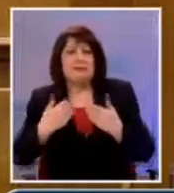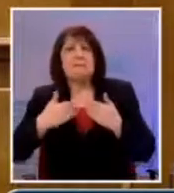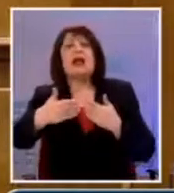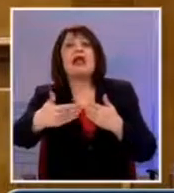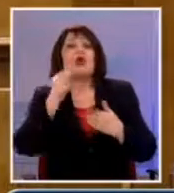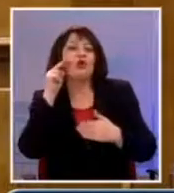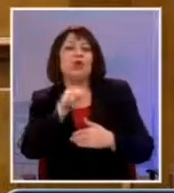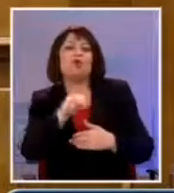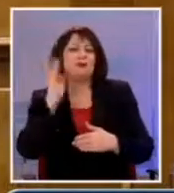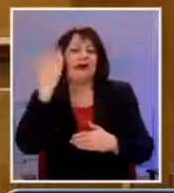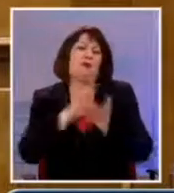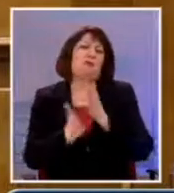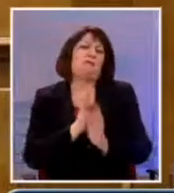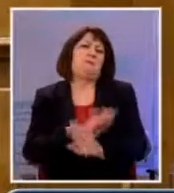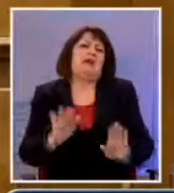μέλλον.